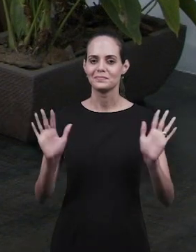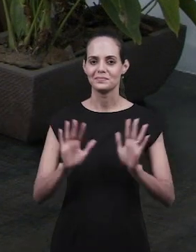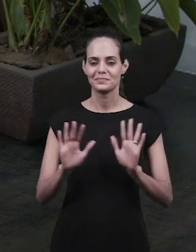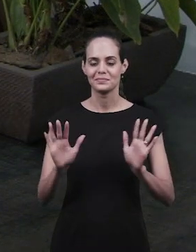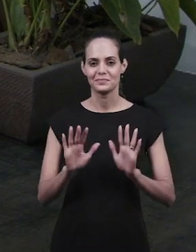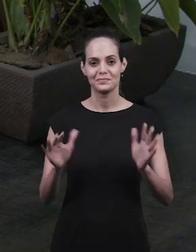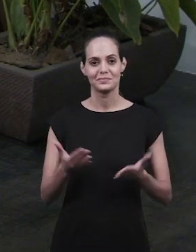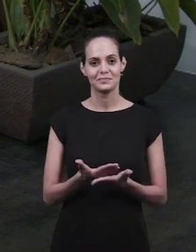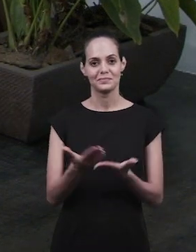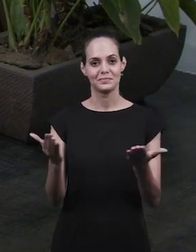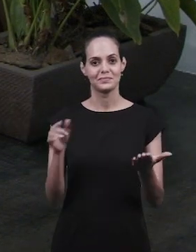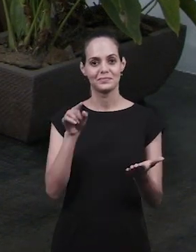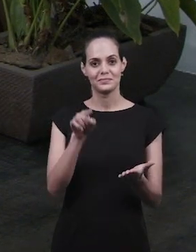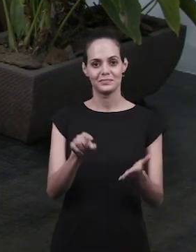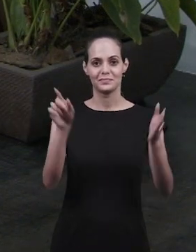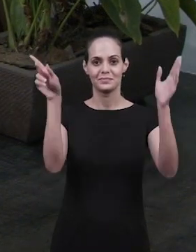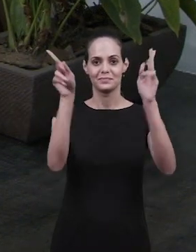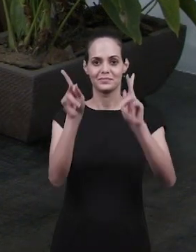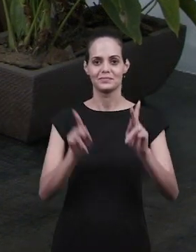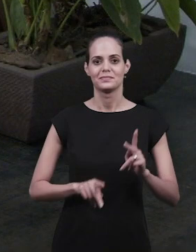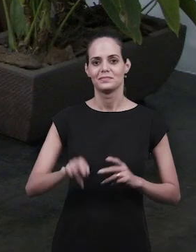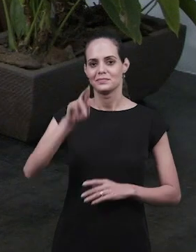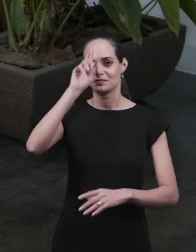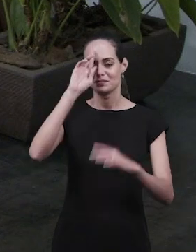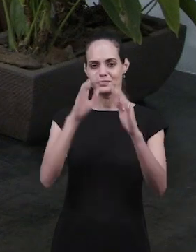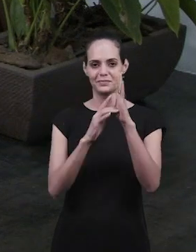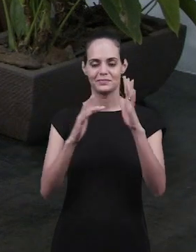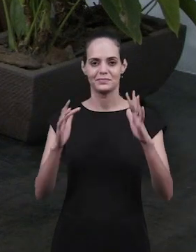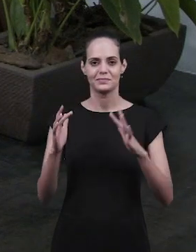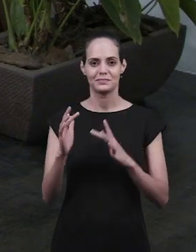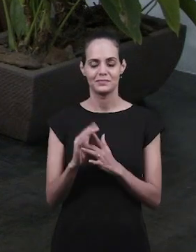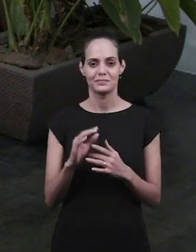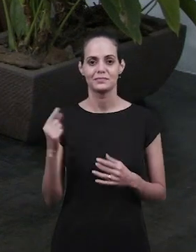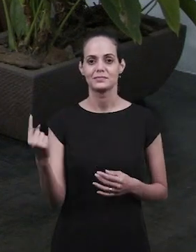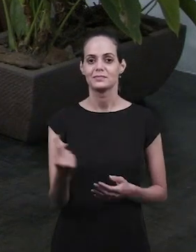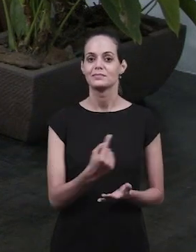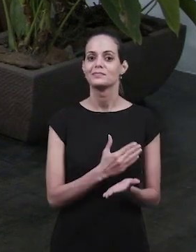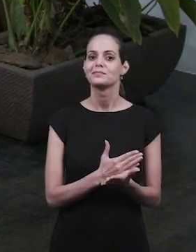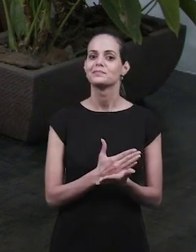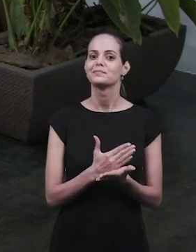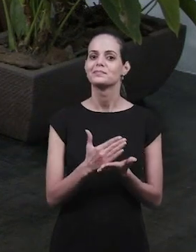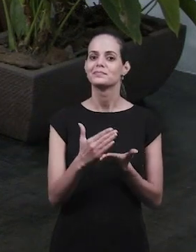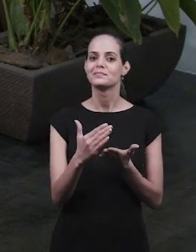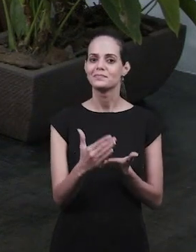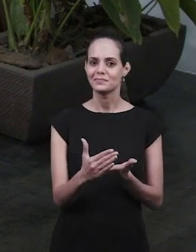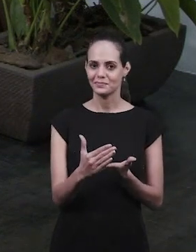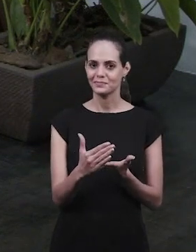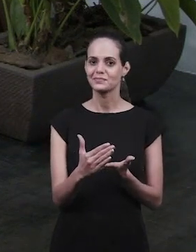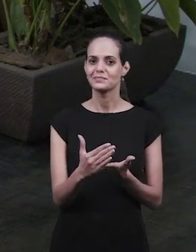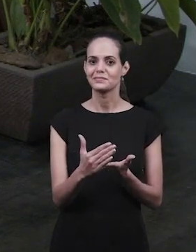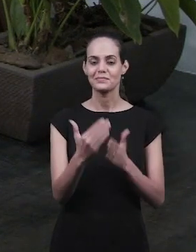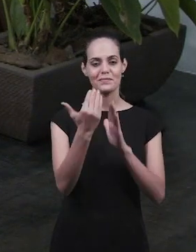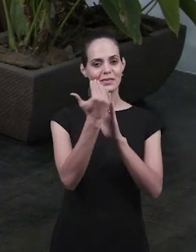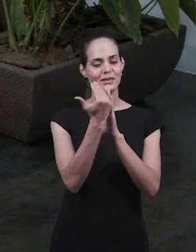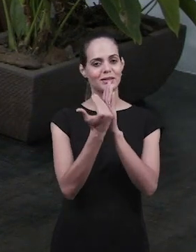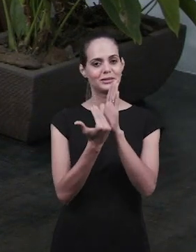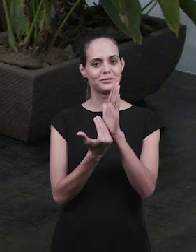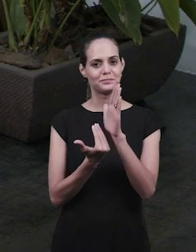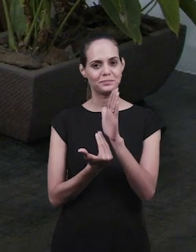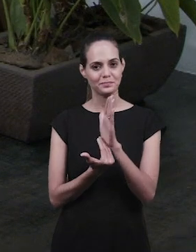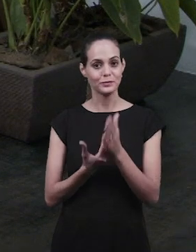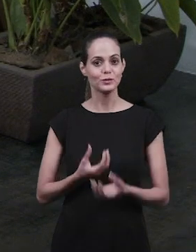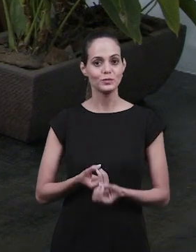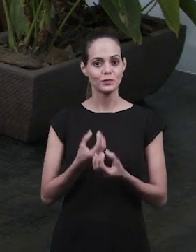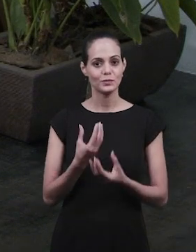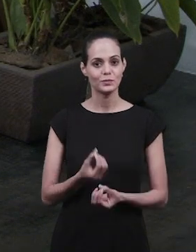Bonjour, je vous salue dans la paix du Seigneur Jésus. Nous commençons une édition de plus de la programmation qui est produite